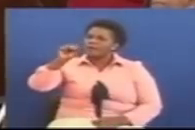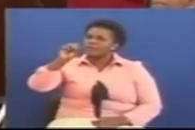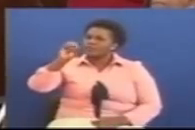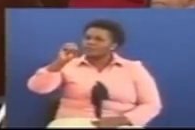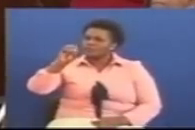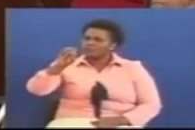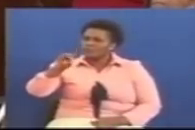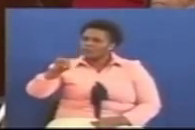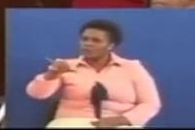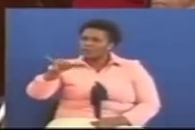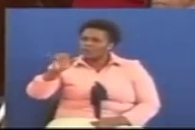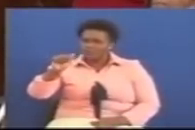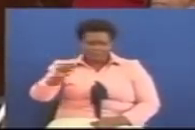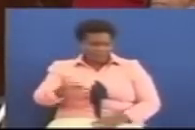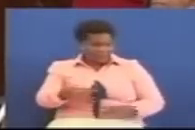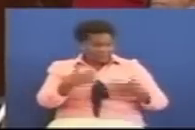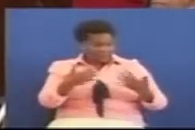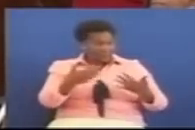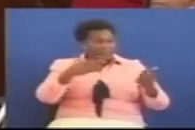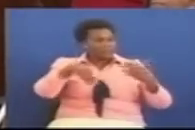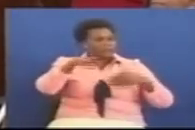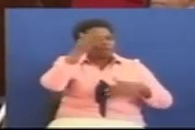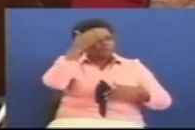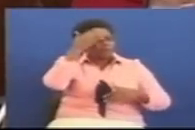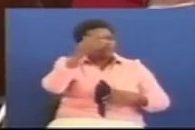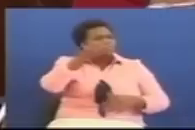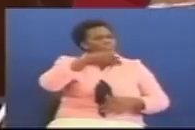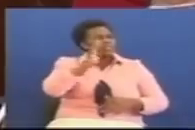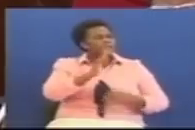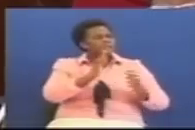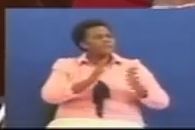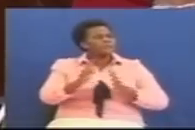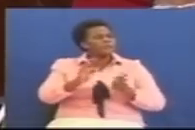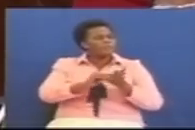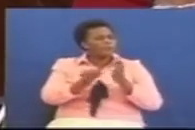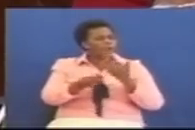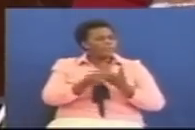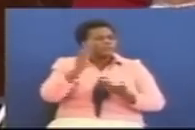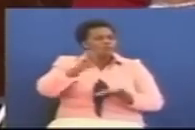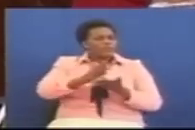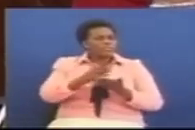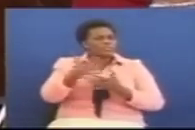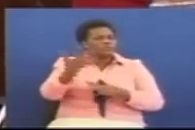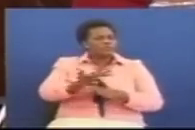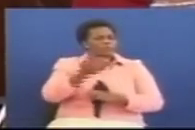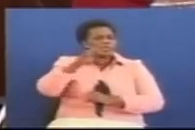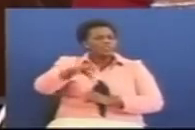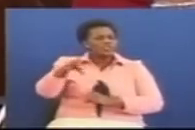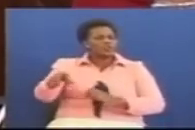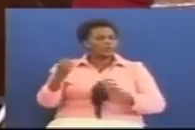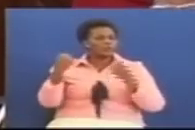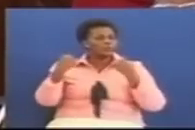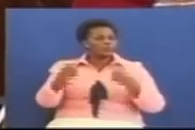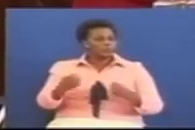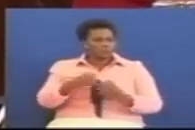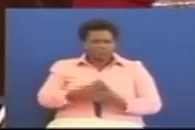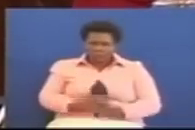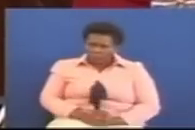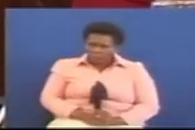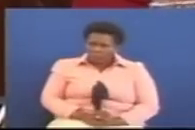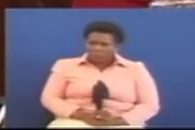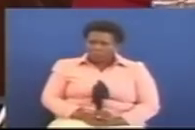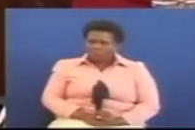gani wa kuimarisha masoko ya mazao haya ili wana Namtumbo tuendelee kupata nafuu, lakini vile vile na